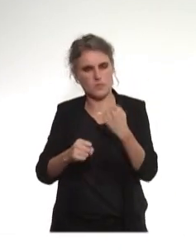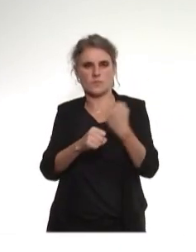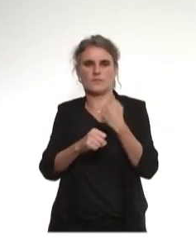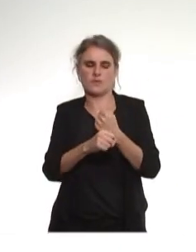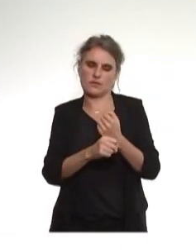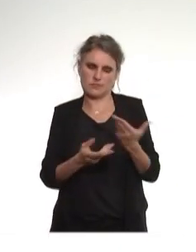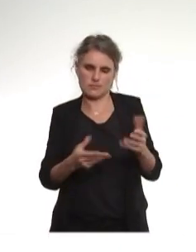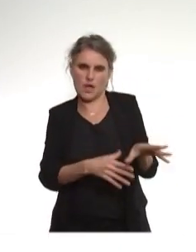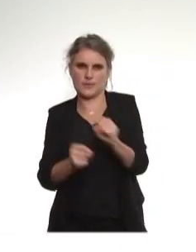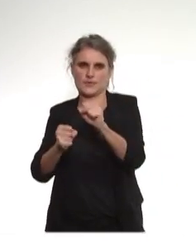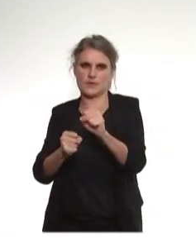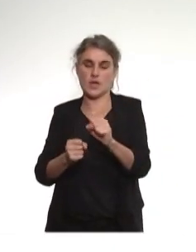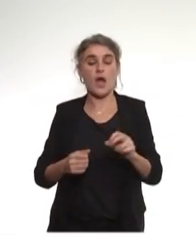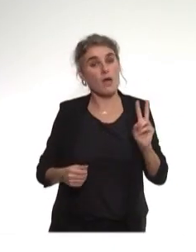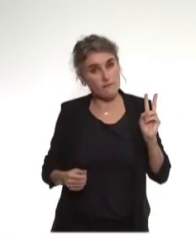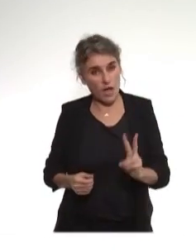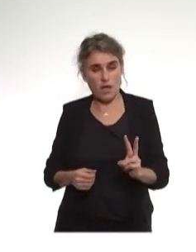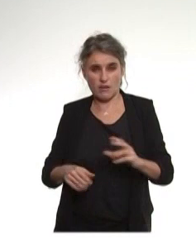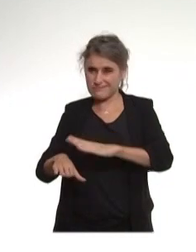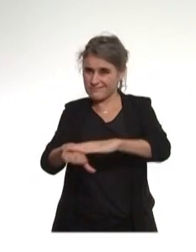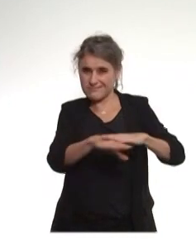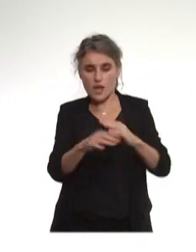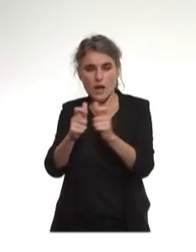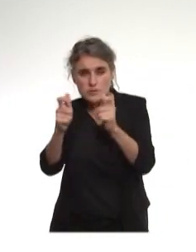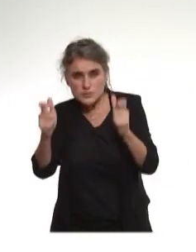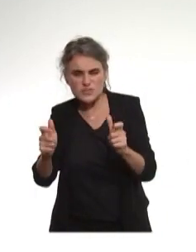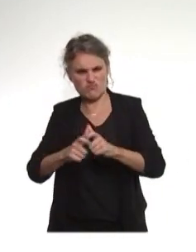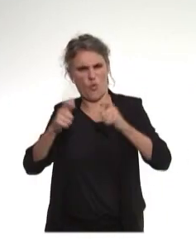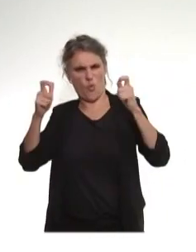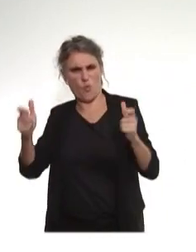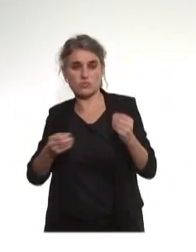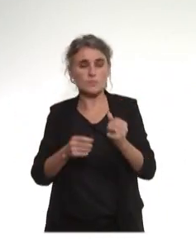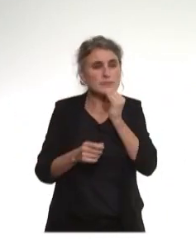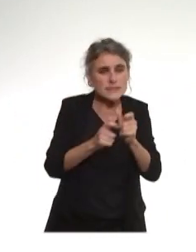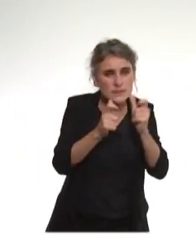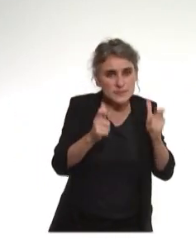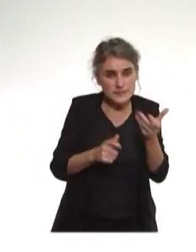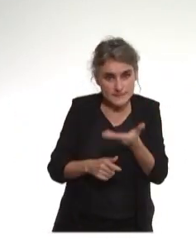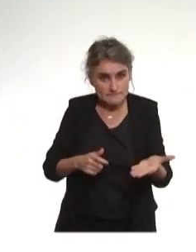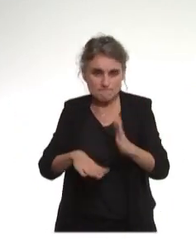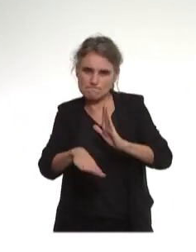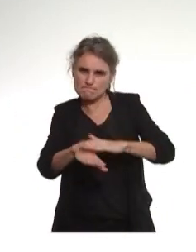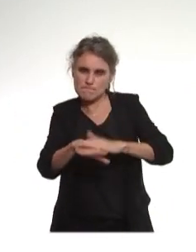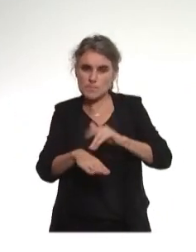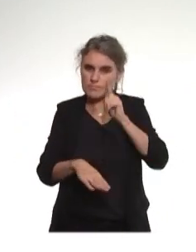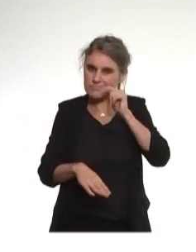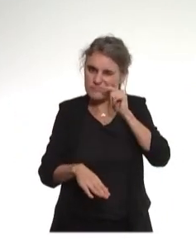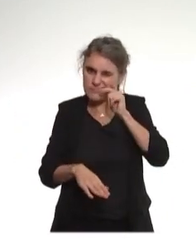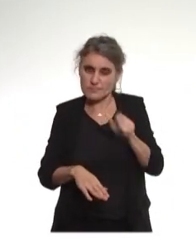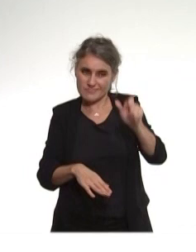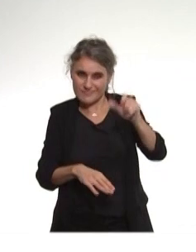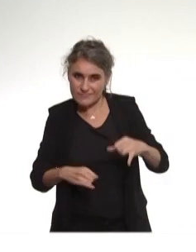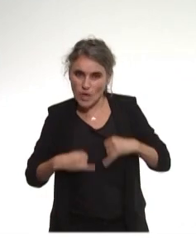un appel à toutes les entreprises qu'elles soient petites ou qu'elle soit grande pour qu'elle fasse cet effort d'embaucher